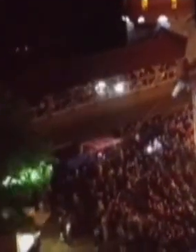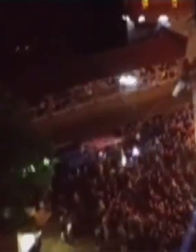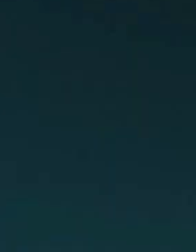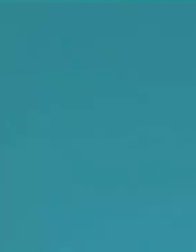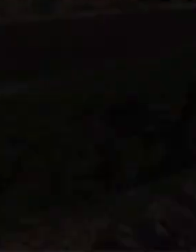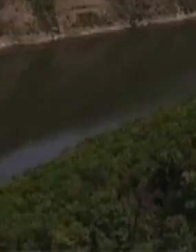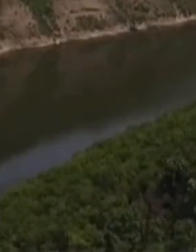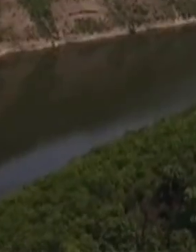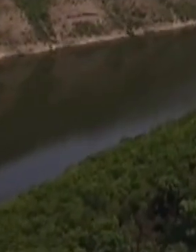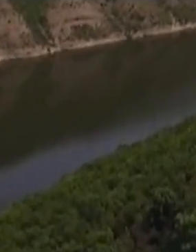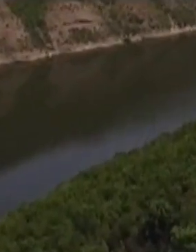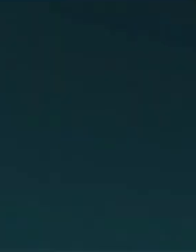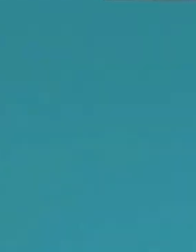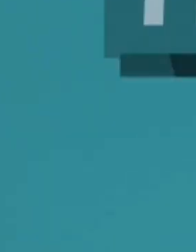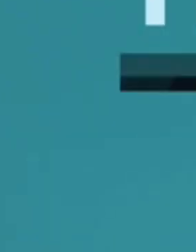Музика